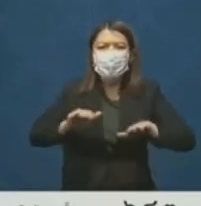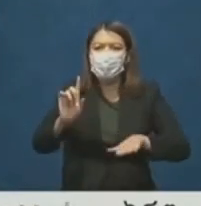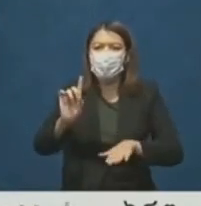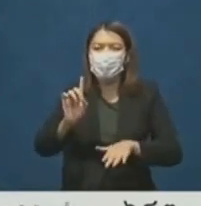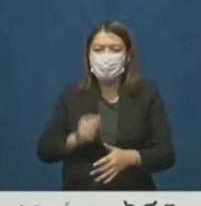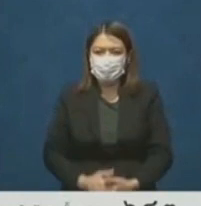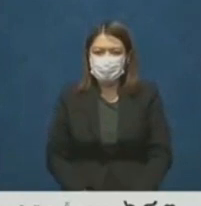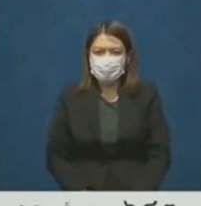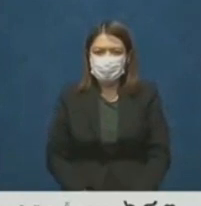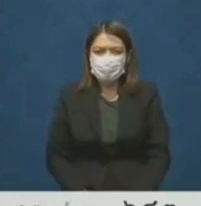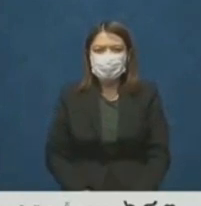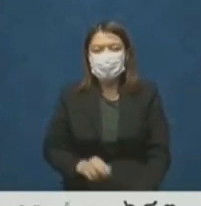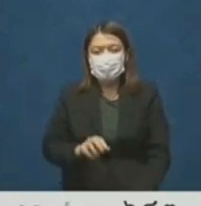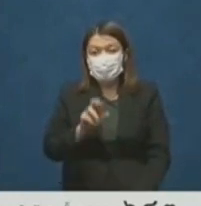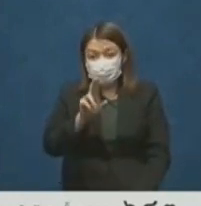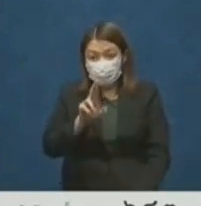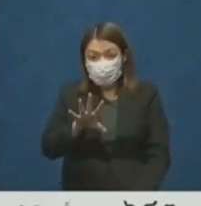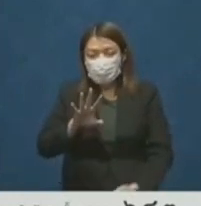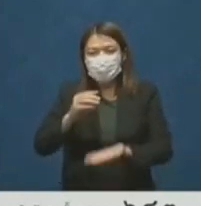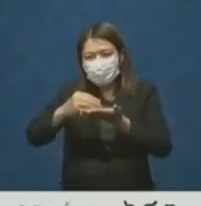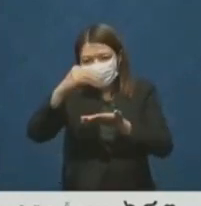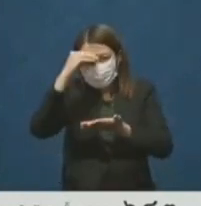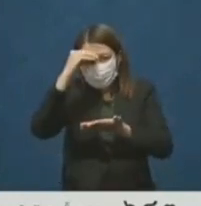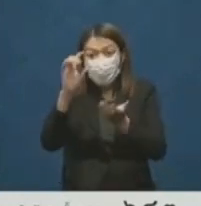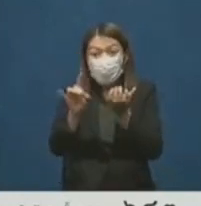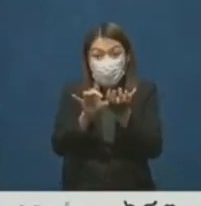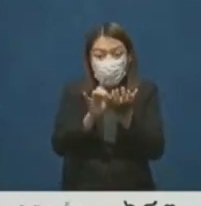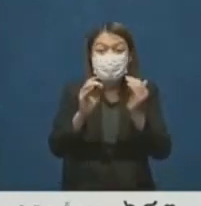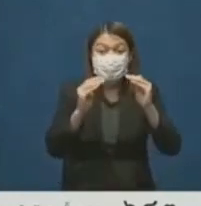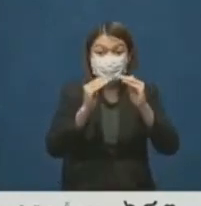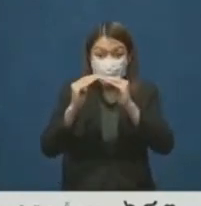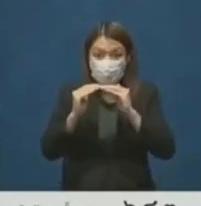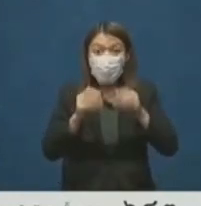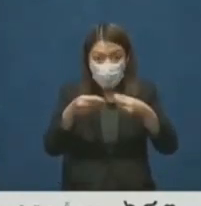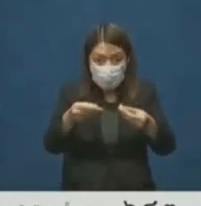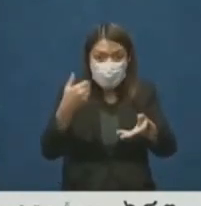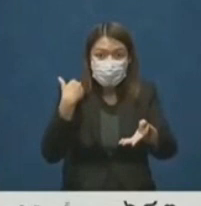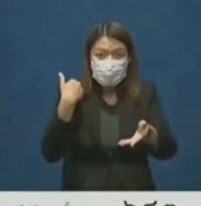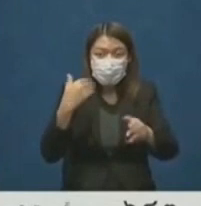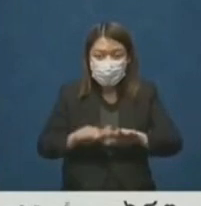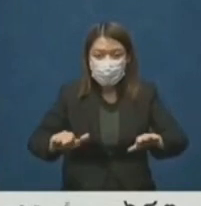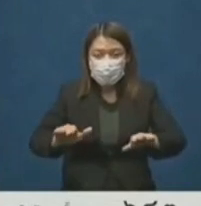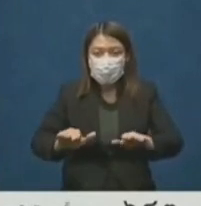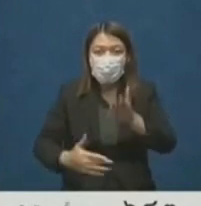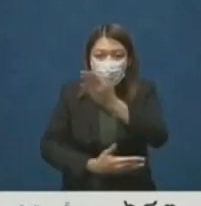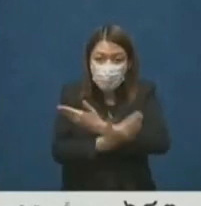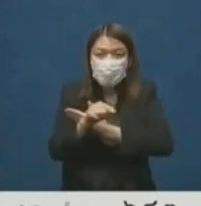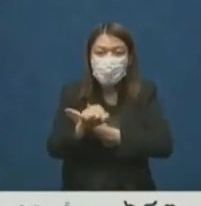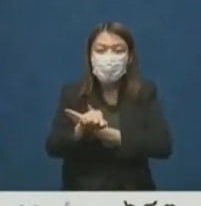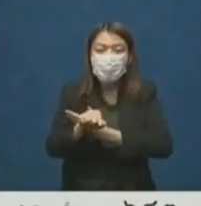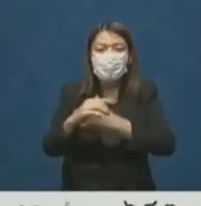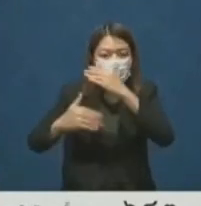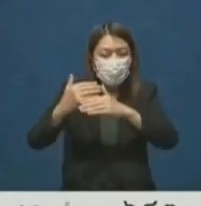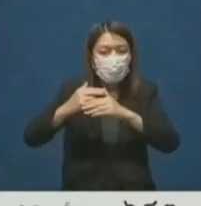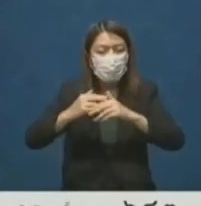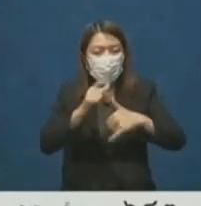ให้เขาบ้างครับเราได้สร้างระบบการศึกษาที่มีคุณภาพเสมอภาคให้เขาแล้วหรือยังเราได้เปิดโอกา